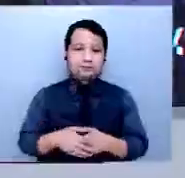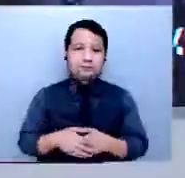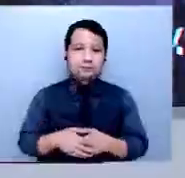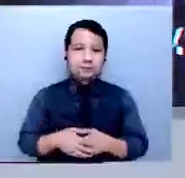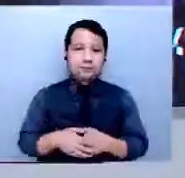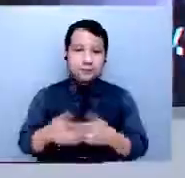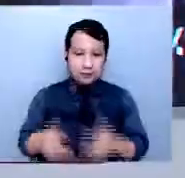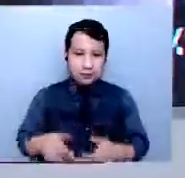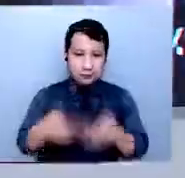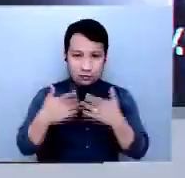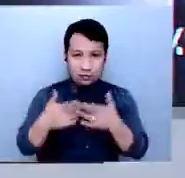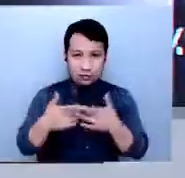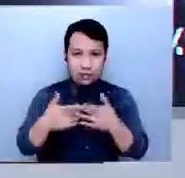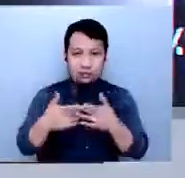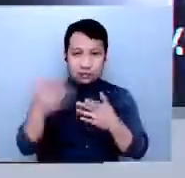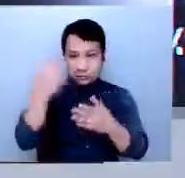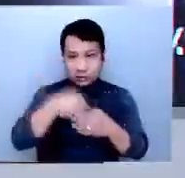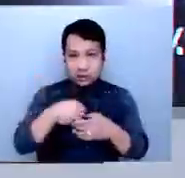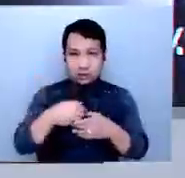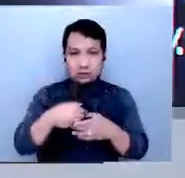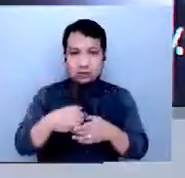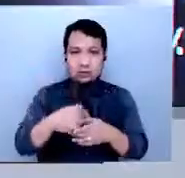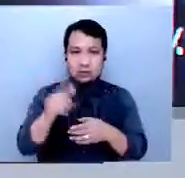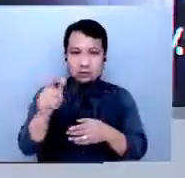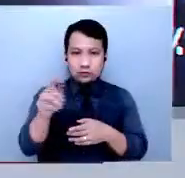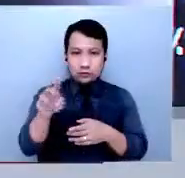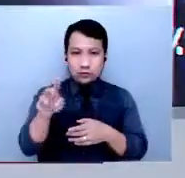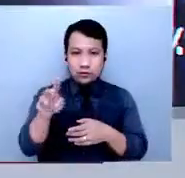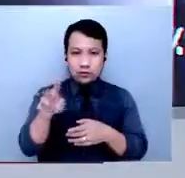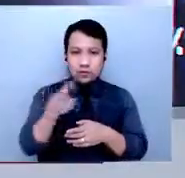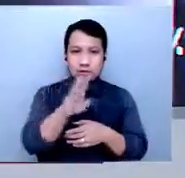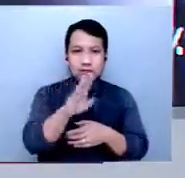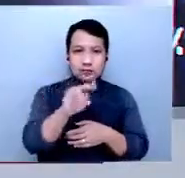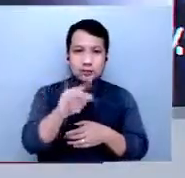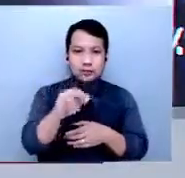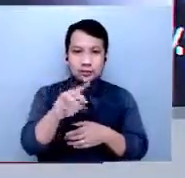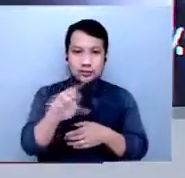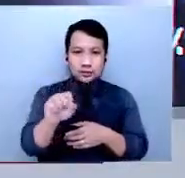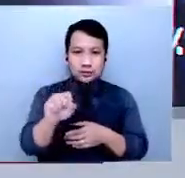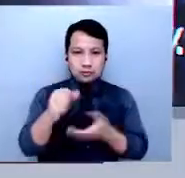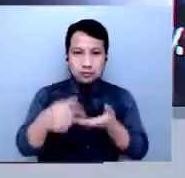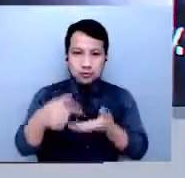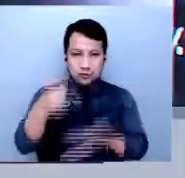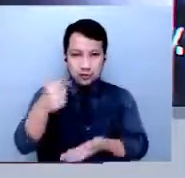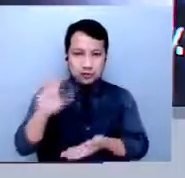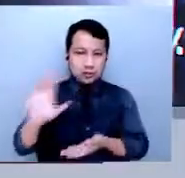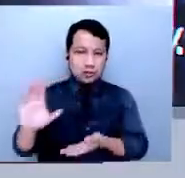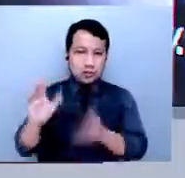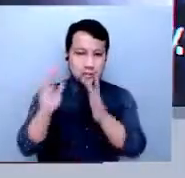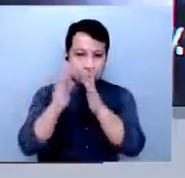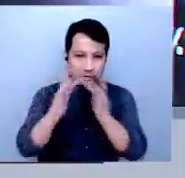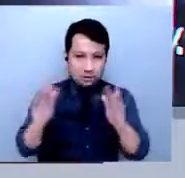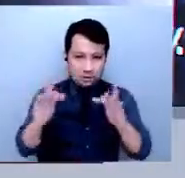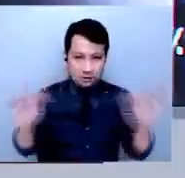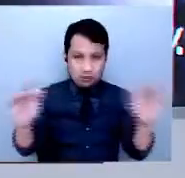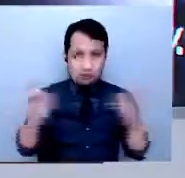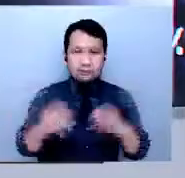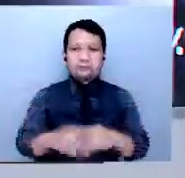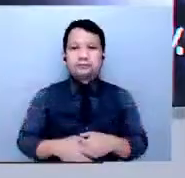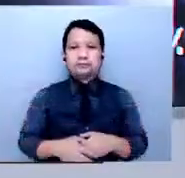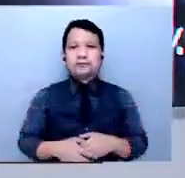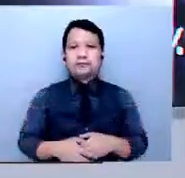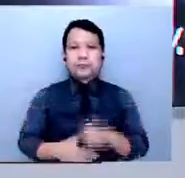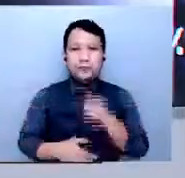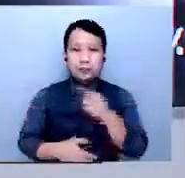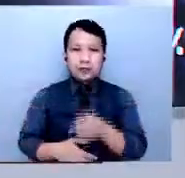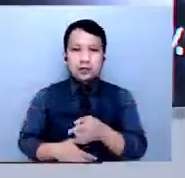Buhay naman ang pagdiriwang sa 14th na Bilinissimo o Bilinismo Festival sa Tarlac nitong weekend.